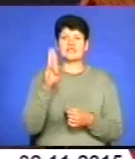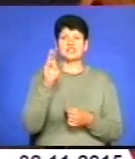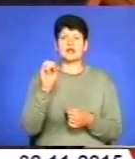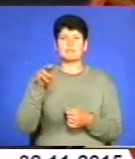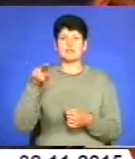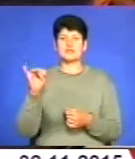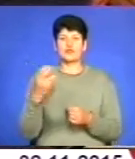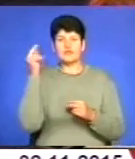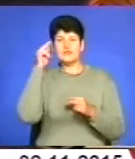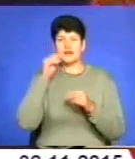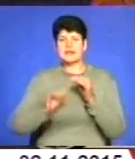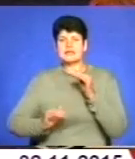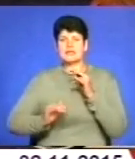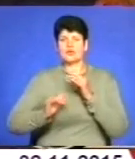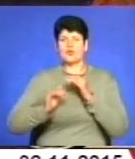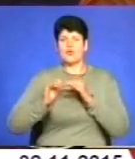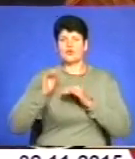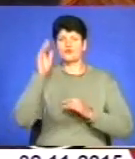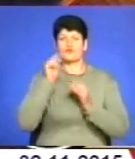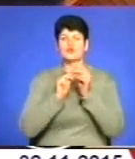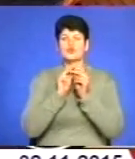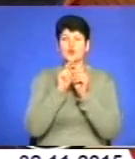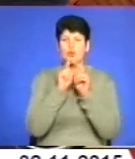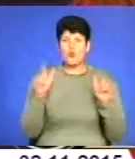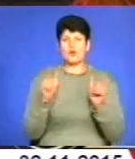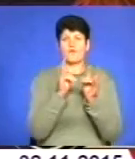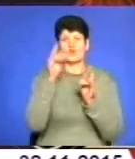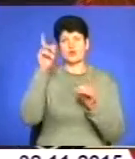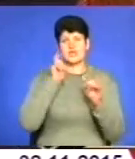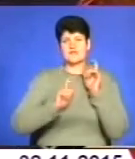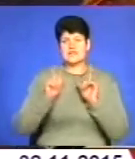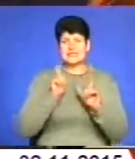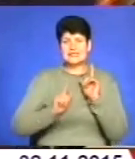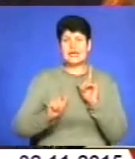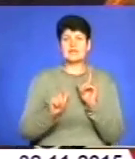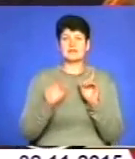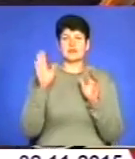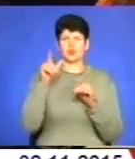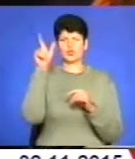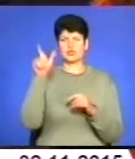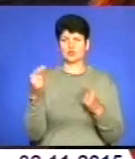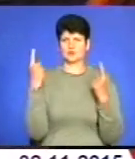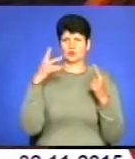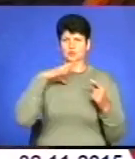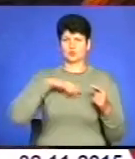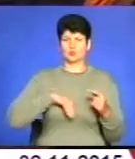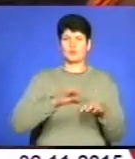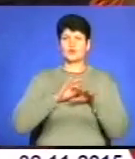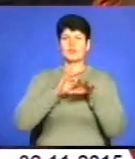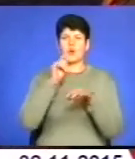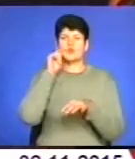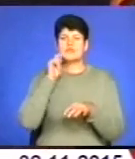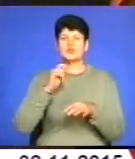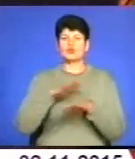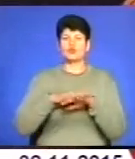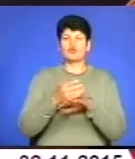самого садочку, і так як і в школі, потім в університеті, як таку велику людину духа, провідника українського народу в тяжкі часи,